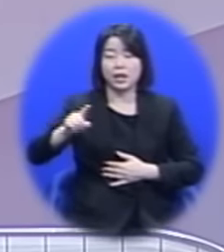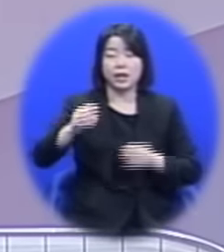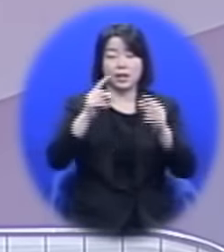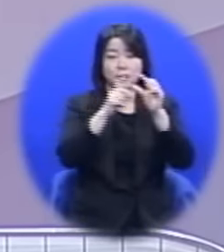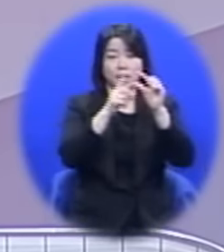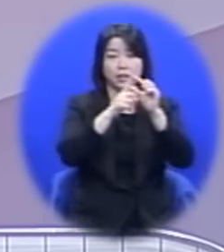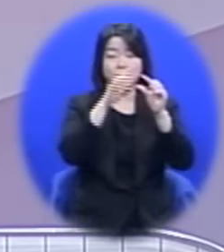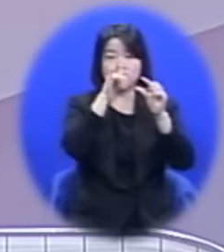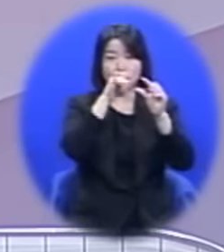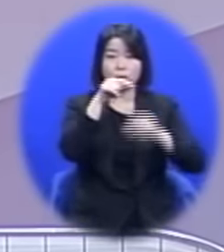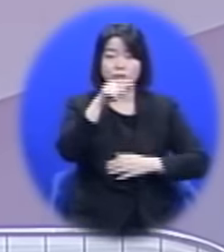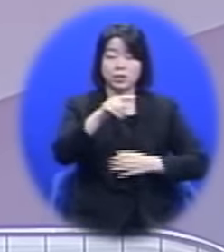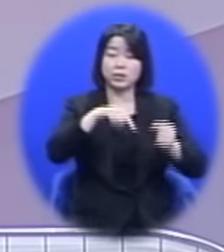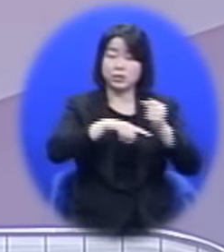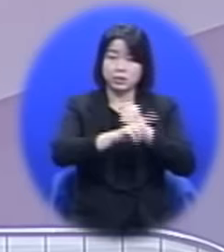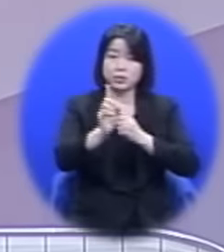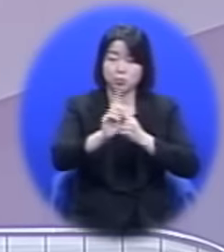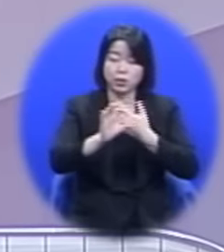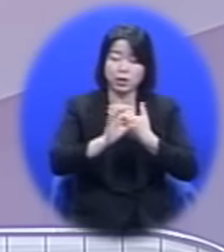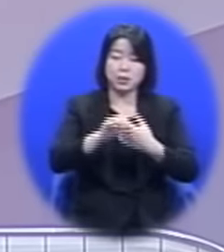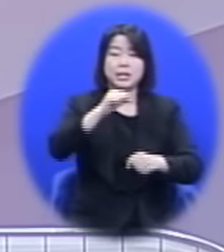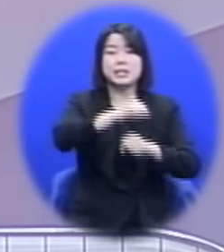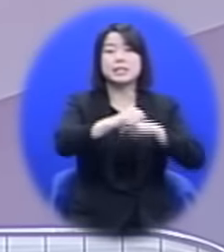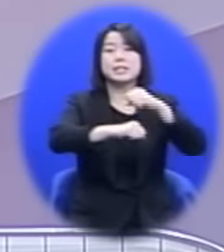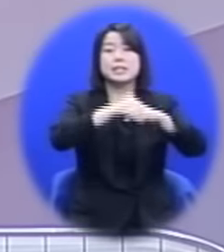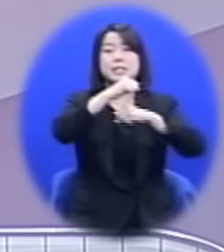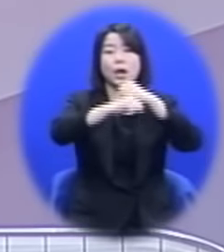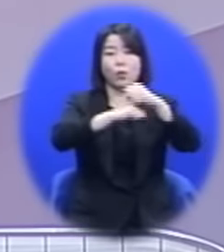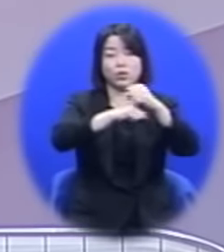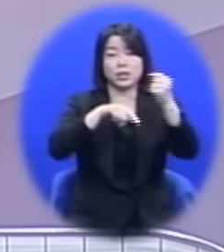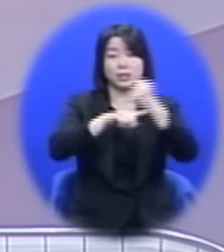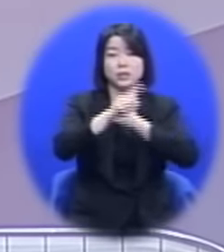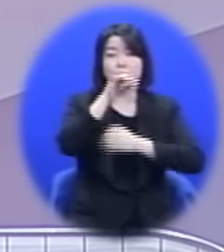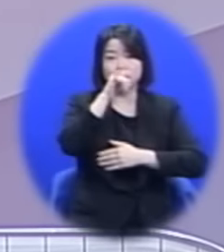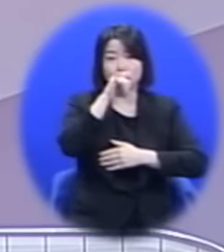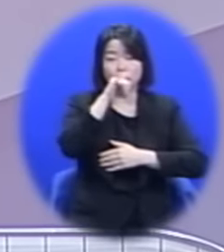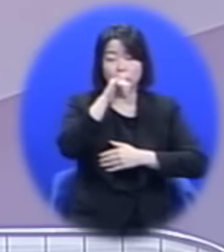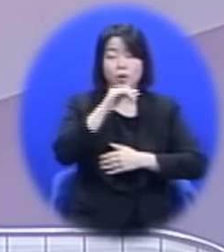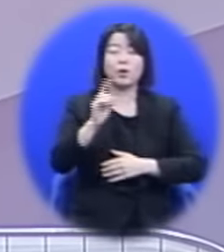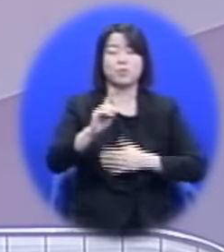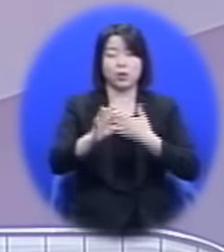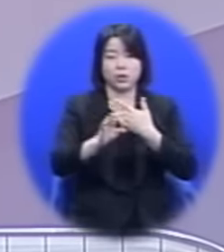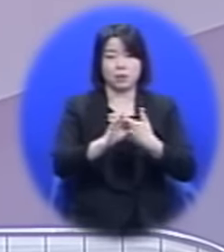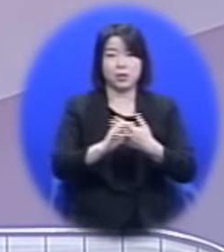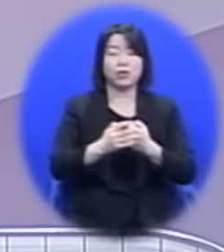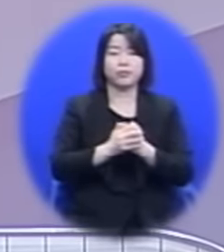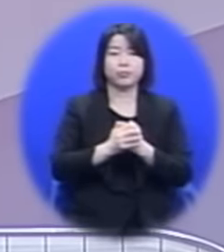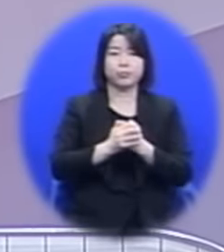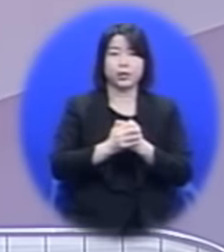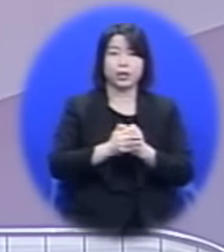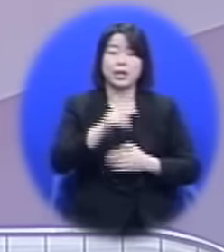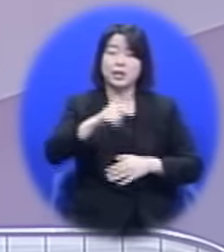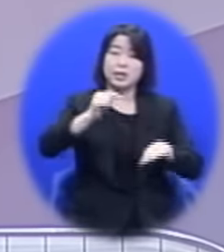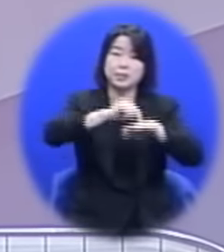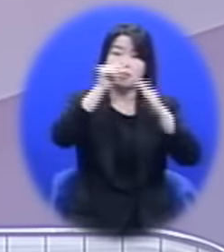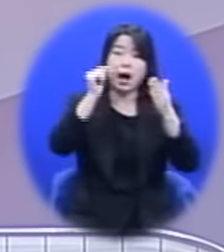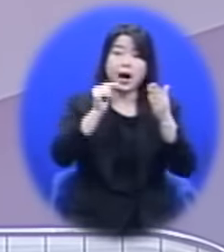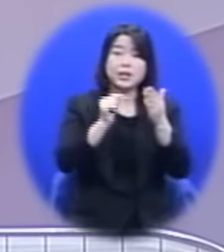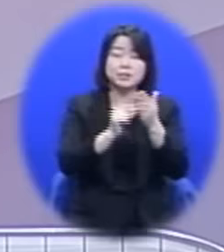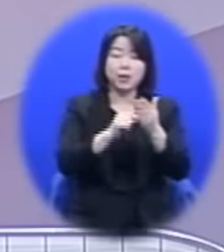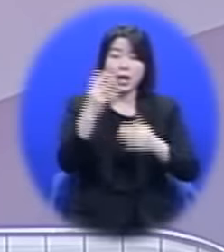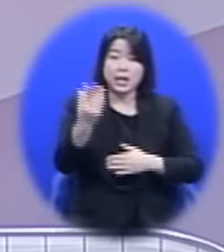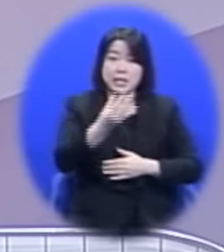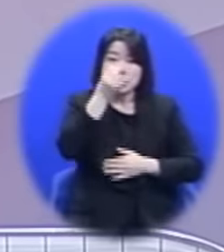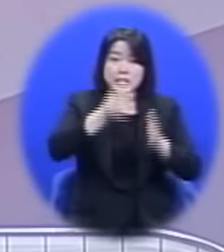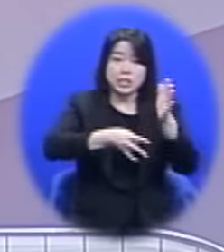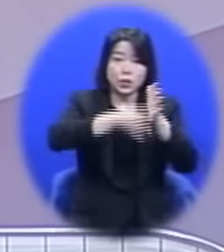이것은 쌓아 올린다는 뜻이에요. 그 말은 무슨 뜻이냐면 이 마음에 있는 시온의 대로,